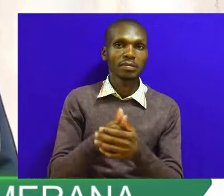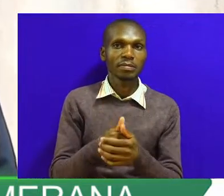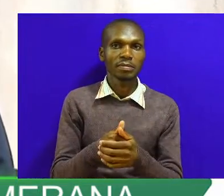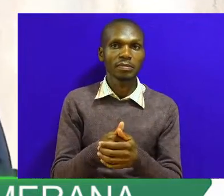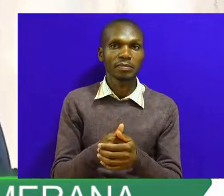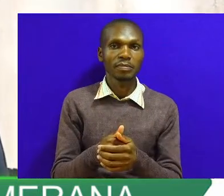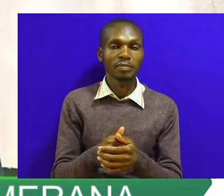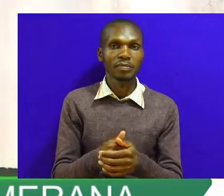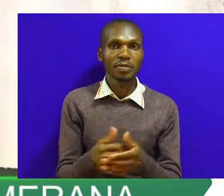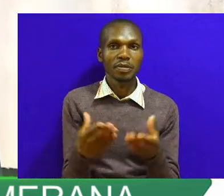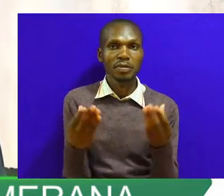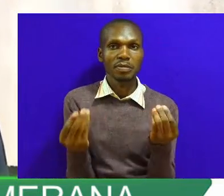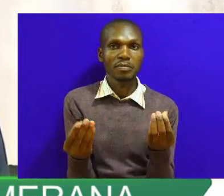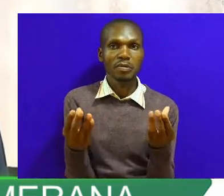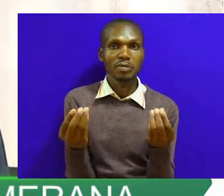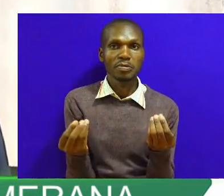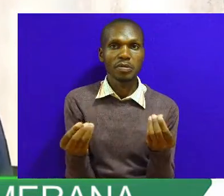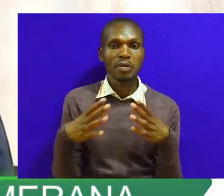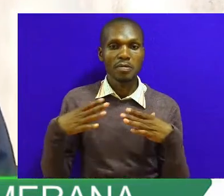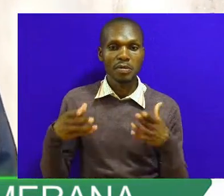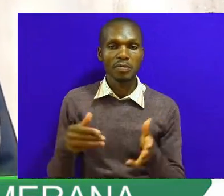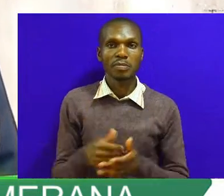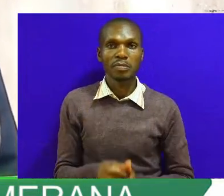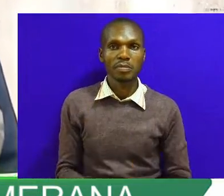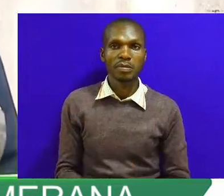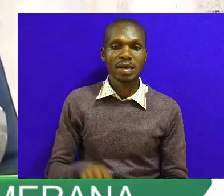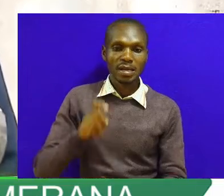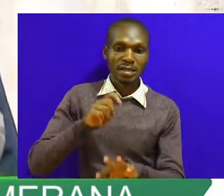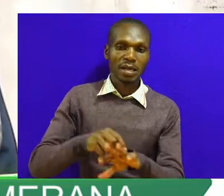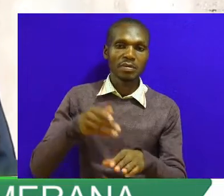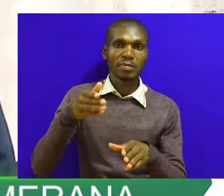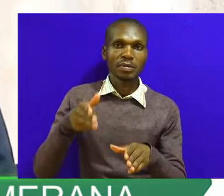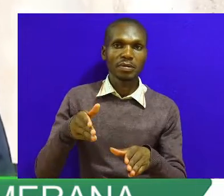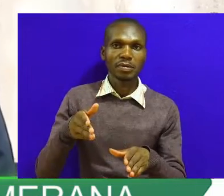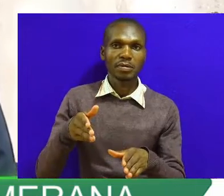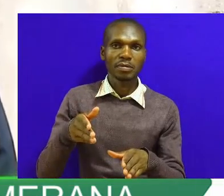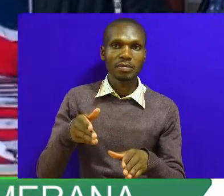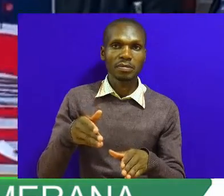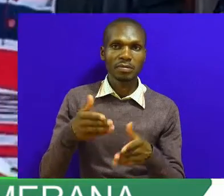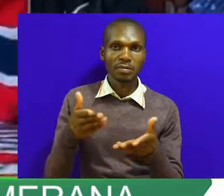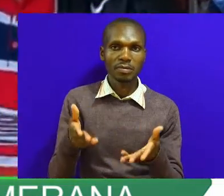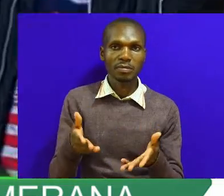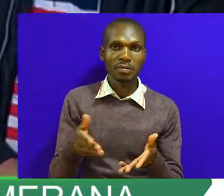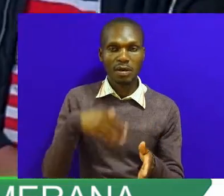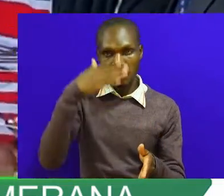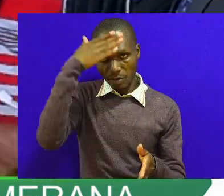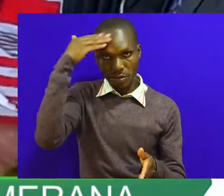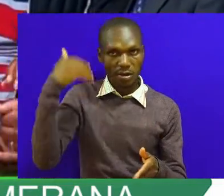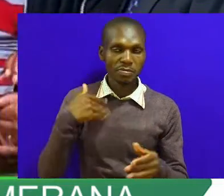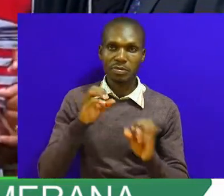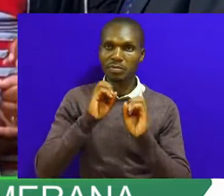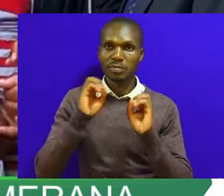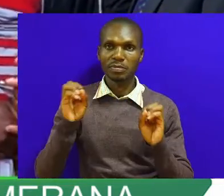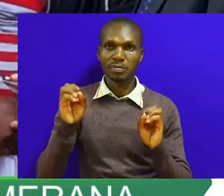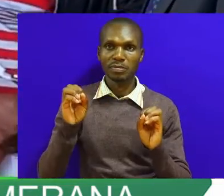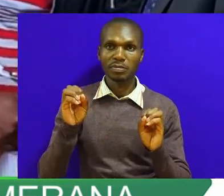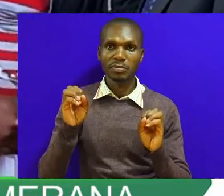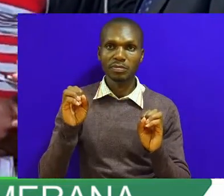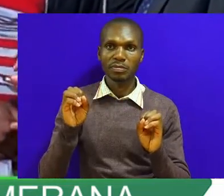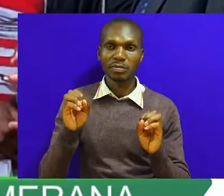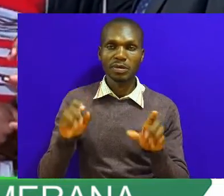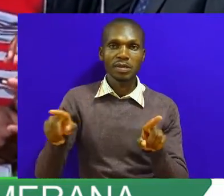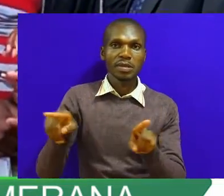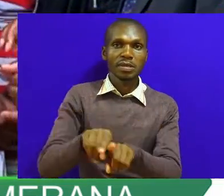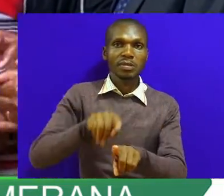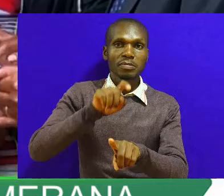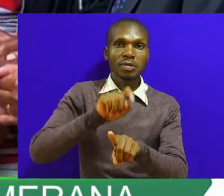Akwaberi abantu bamintu banyali bali. E round yeye ntuwe ba Dr. Laban Chweya. Chinga kiechecho nigo oyokubolia ekirogo